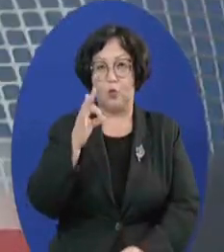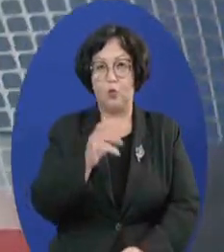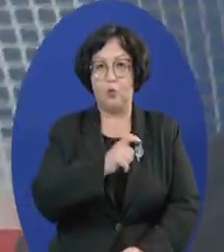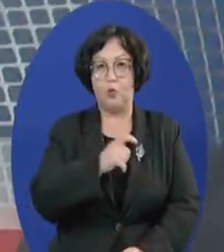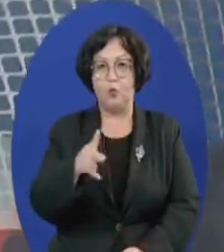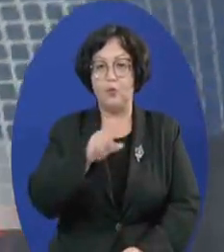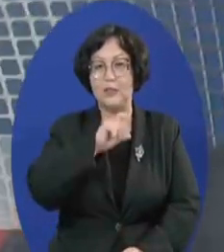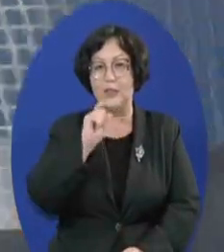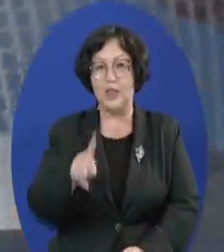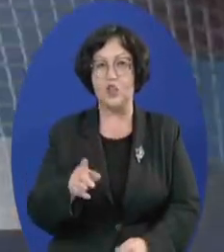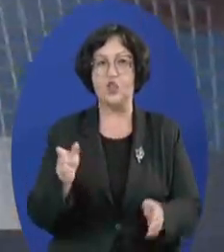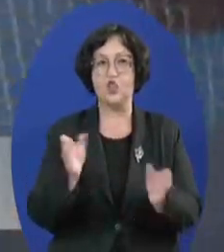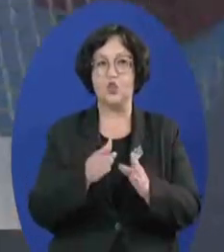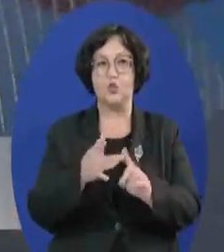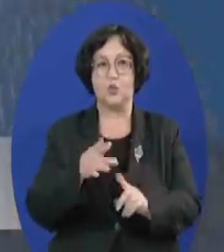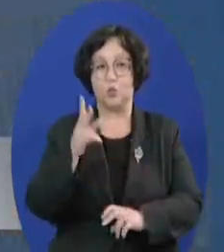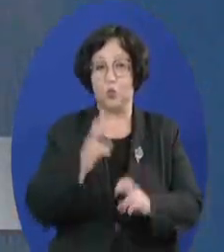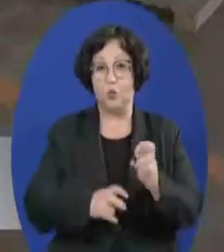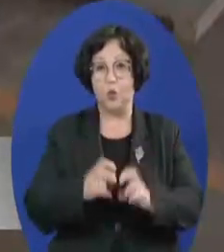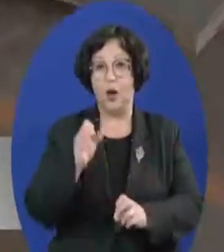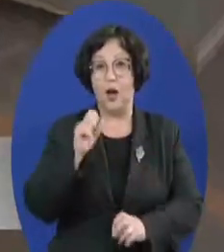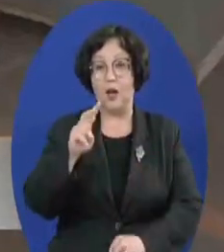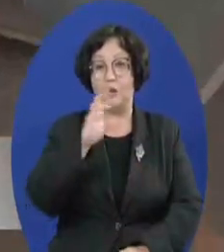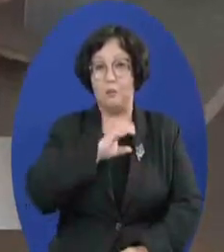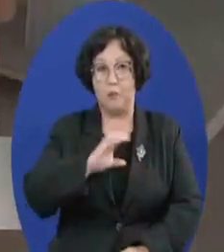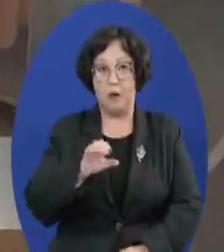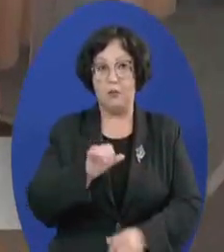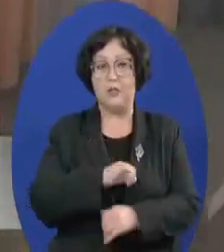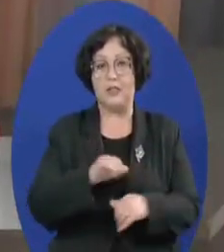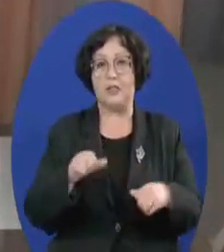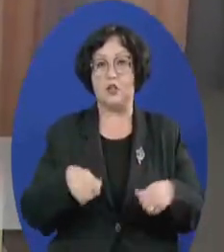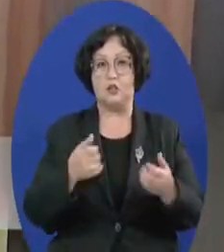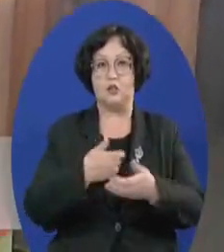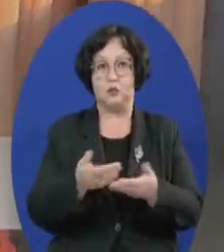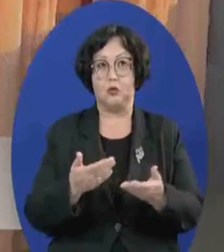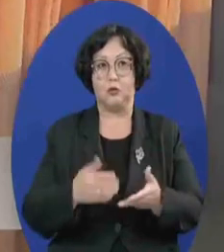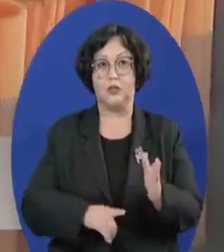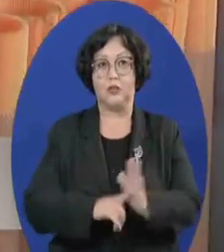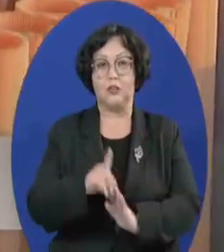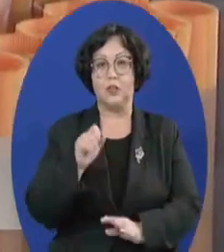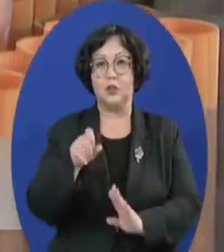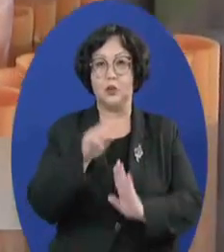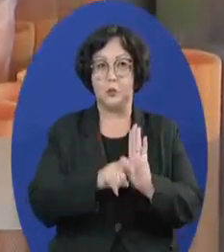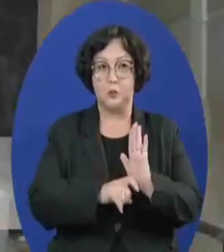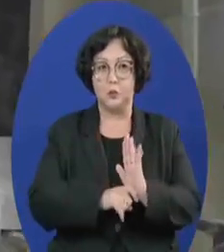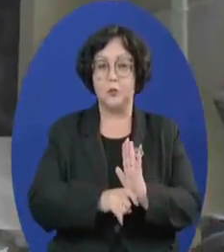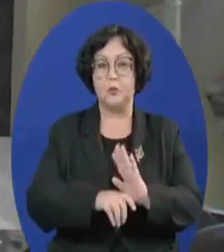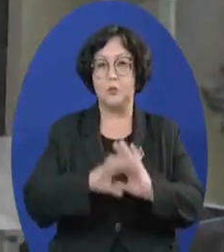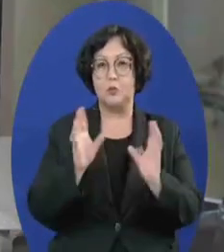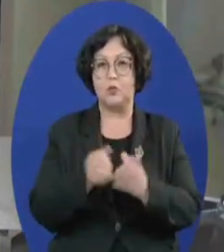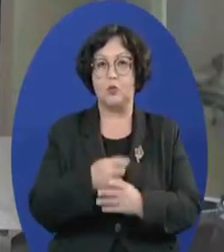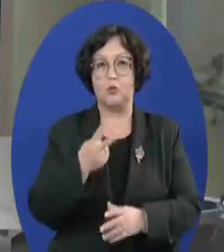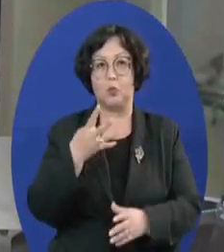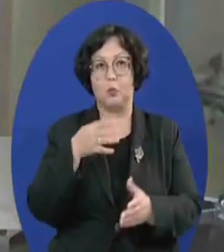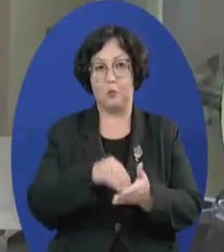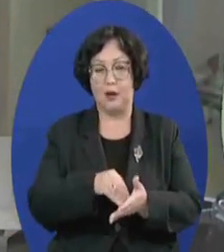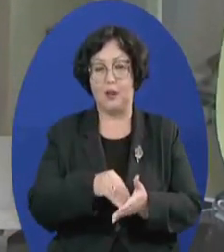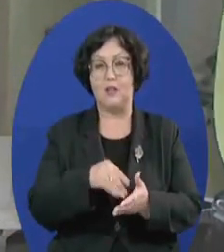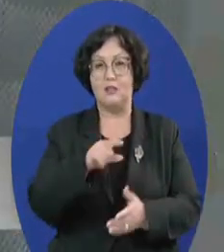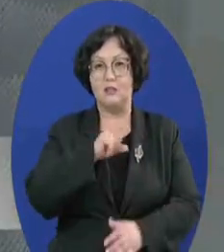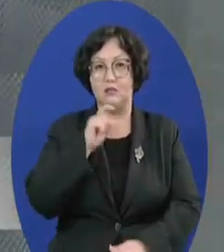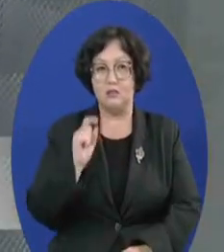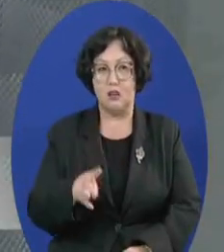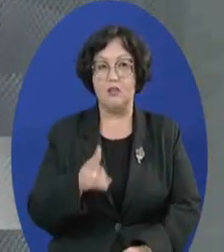хүртээ зээлийг жижиг дунд үйлдвэрлэгчид болон аж ахуй нэгж иргэдэд олгоод байгаа юм. Тухайн хөтөлбөрт нийт 24,000